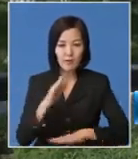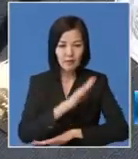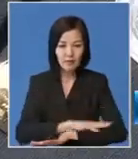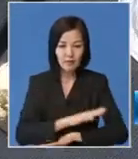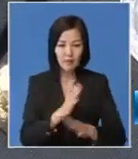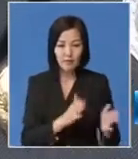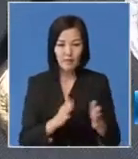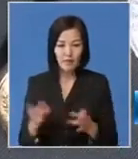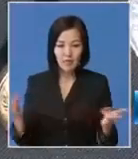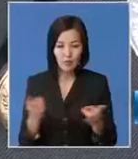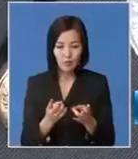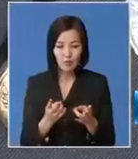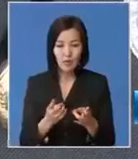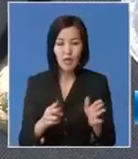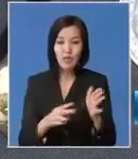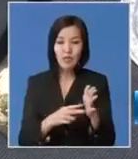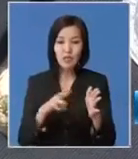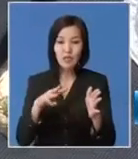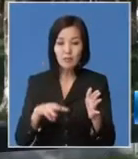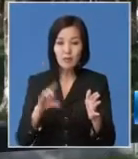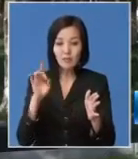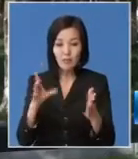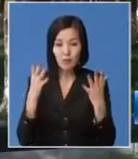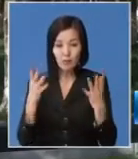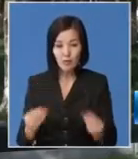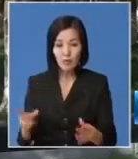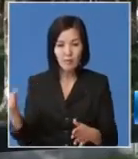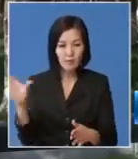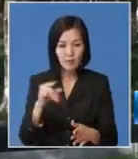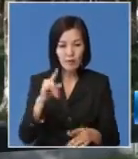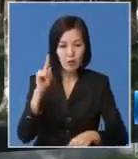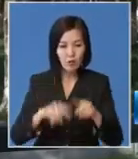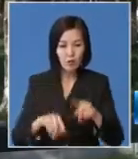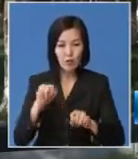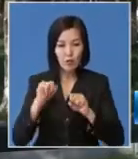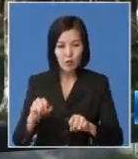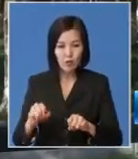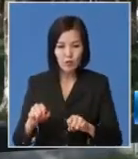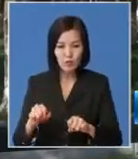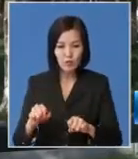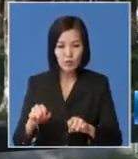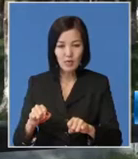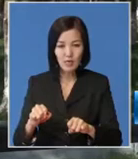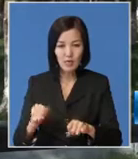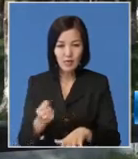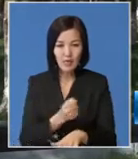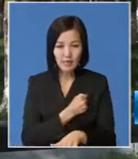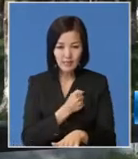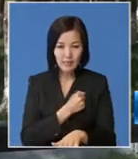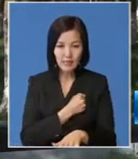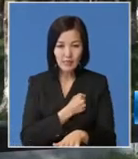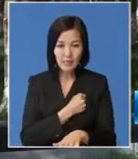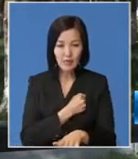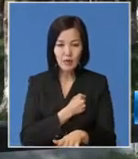басталады. 7 мамыр күні бүкіл отан қорғаушыларды, Ұлы Отан